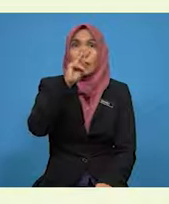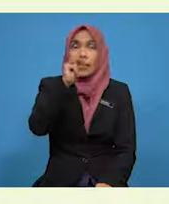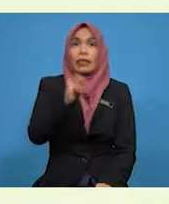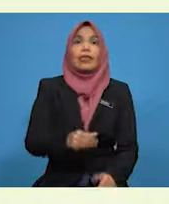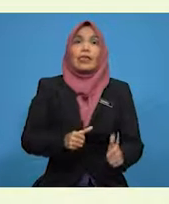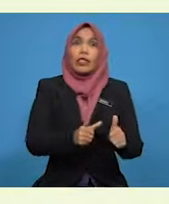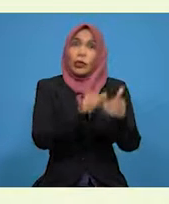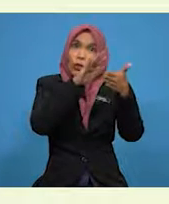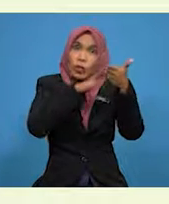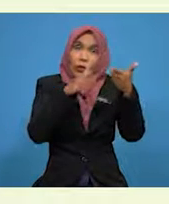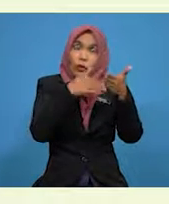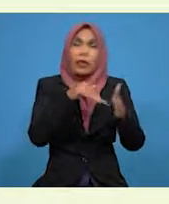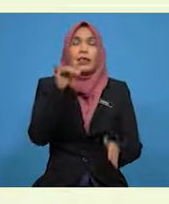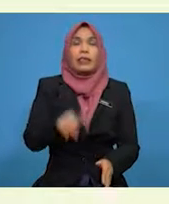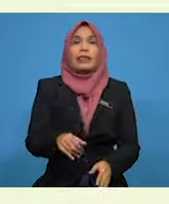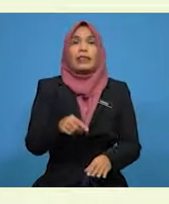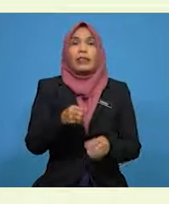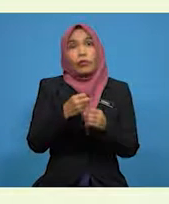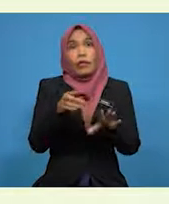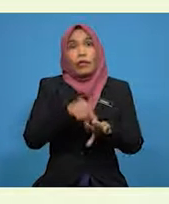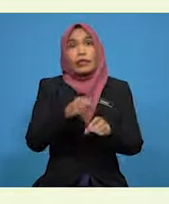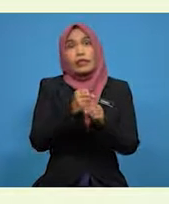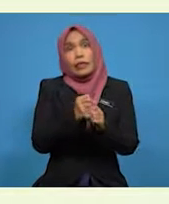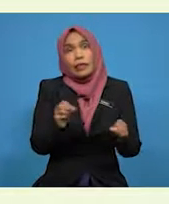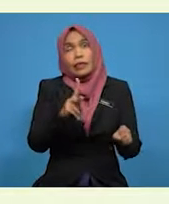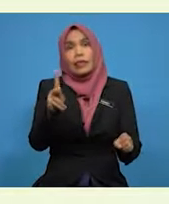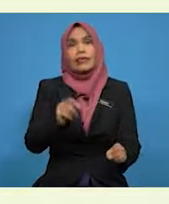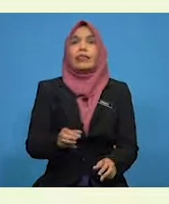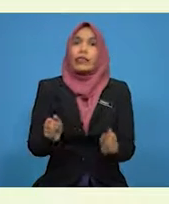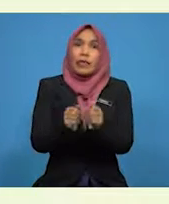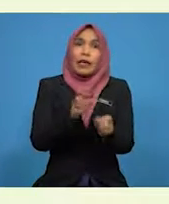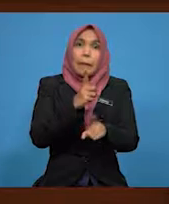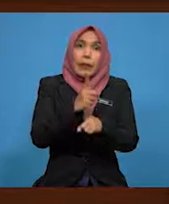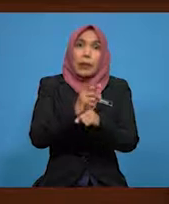jadual vaksinasi yang telah disediakan dengan kaedah yang betul.